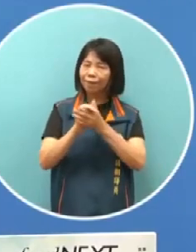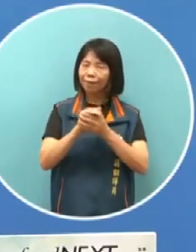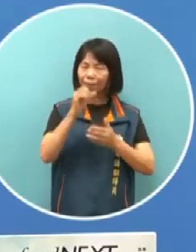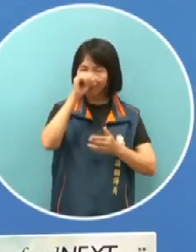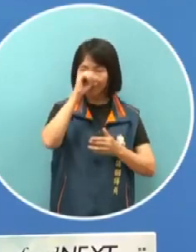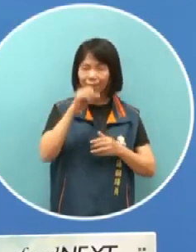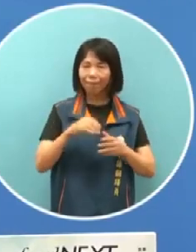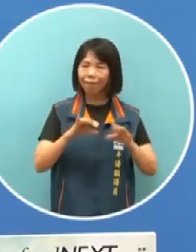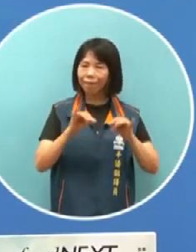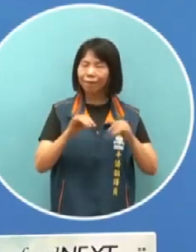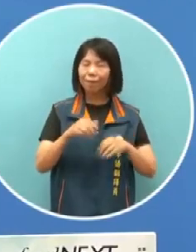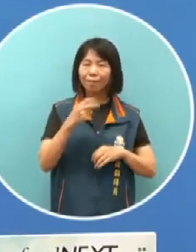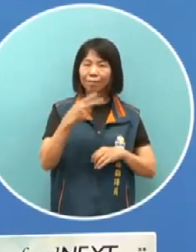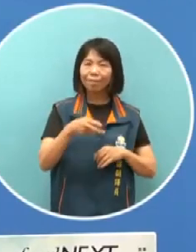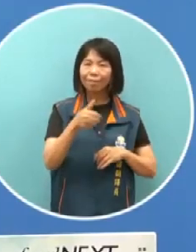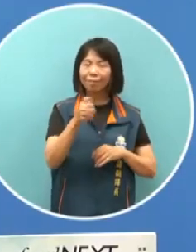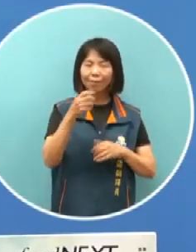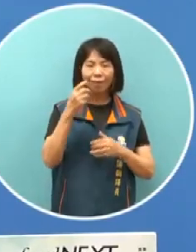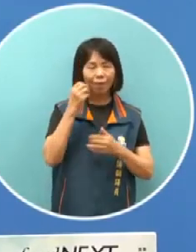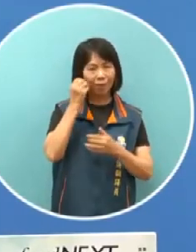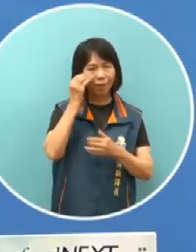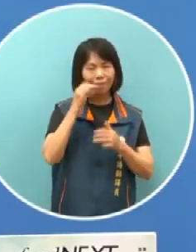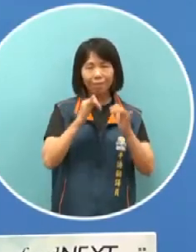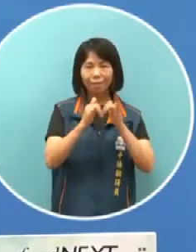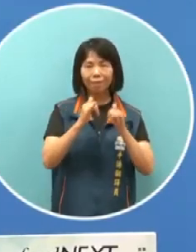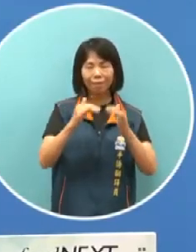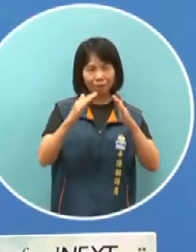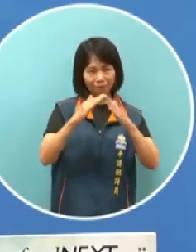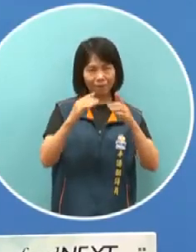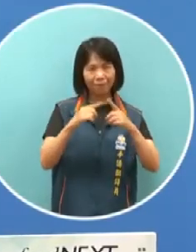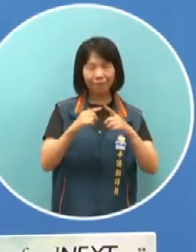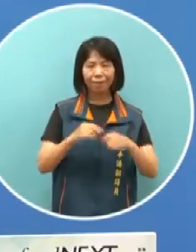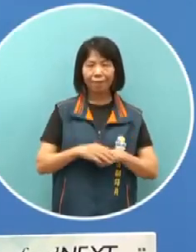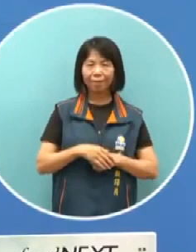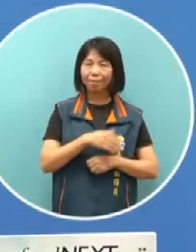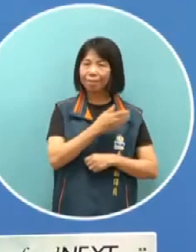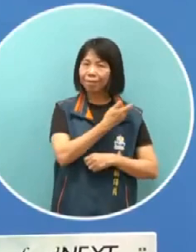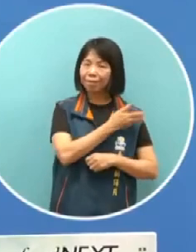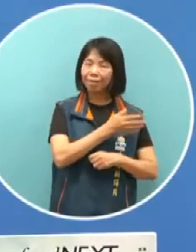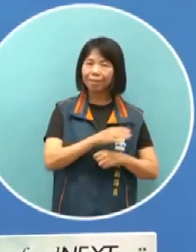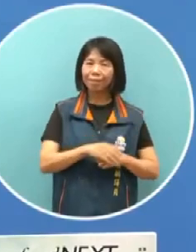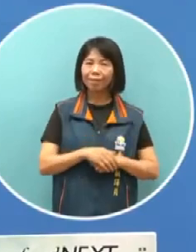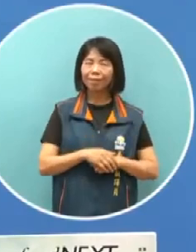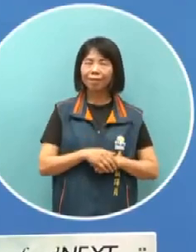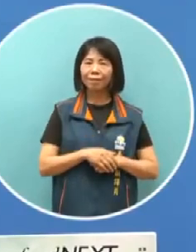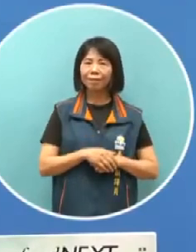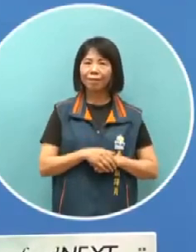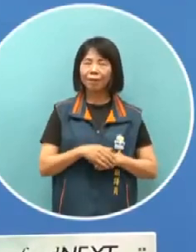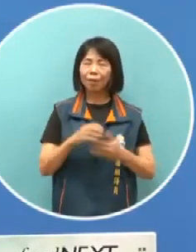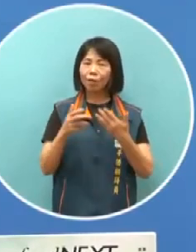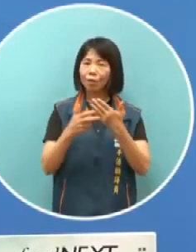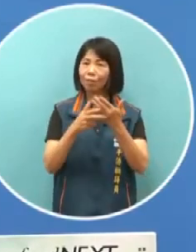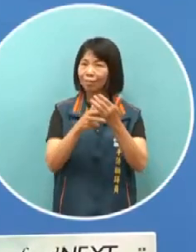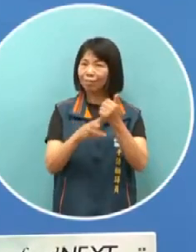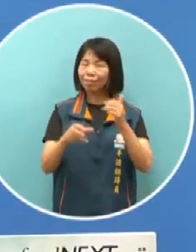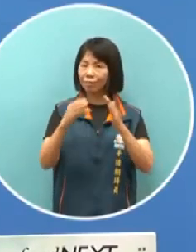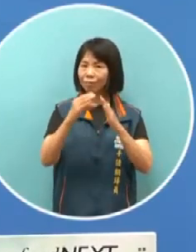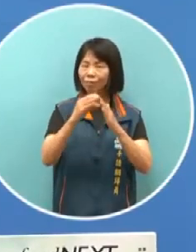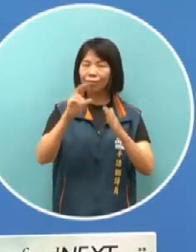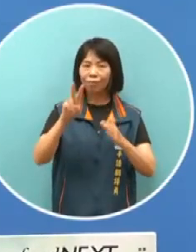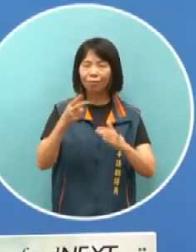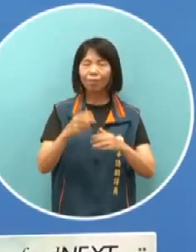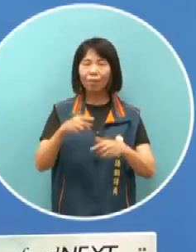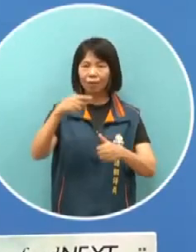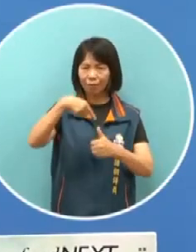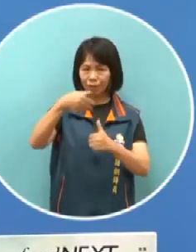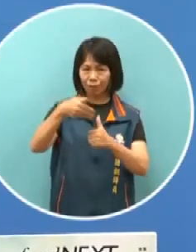地的人，更谢谢我们所有的花莲乡亲、花莲的家人，无论是在我们的卫生机构或者是我们